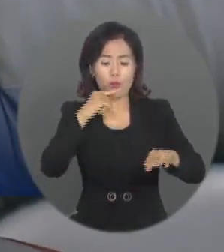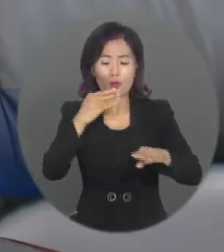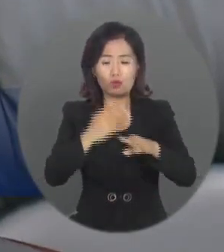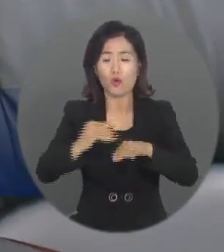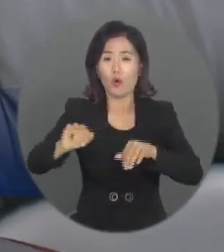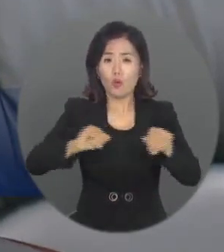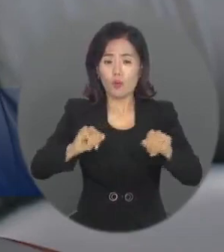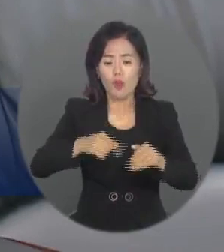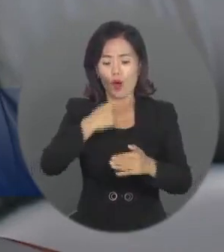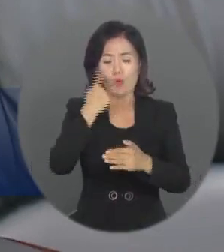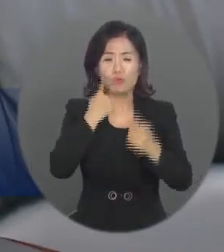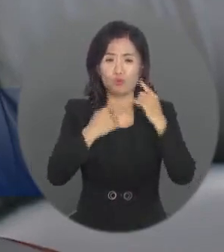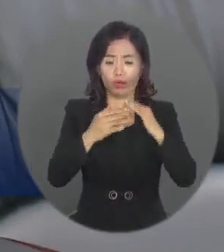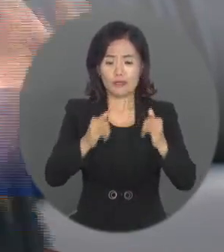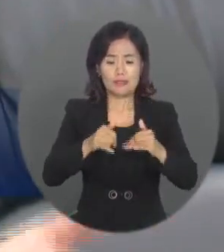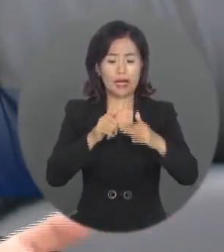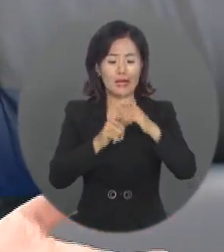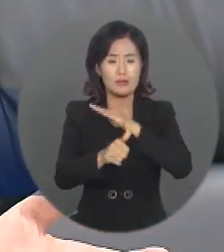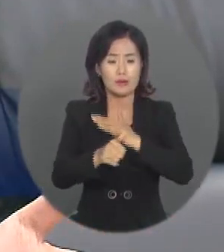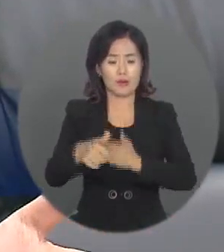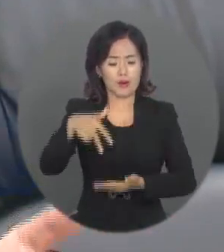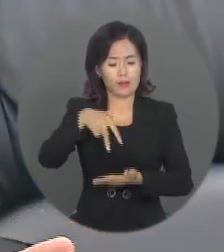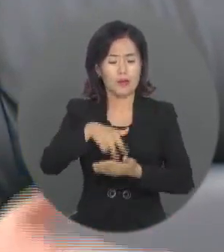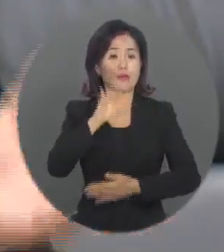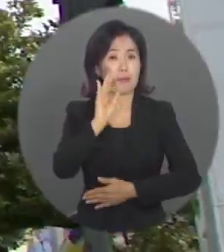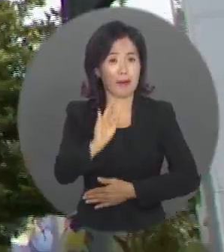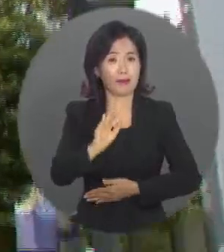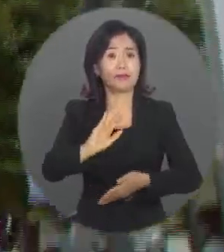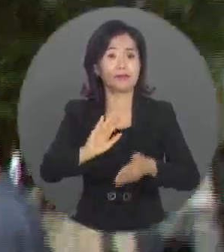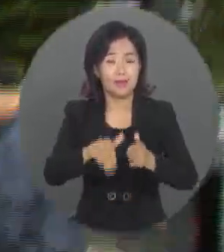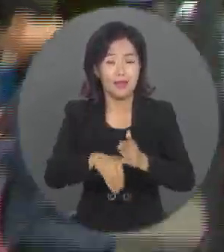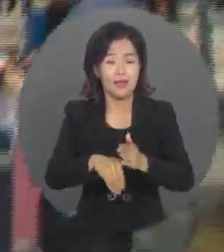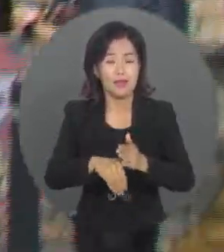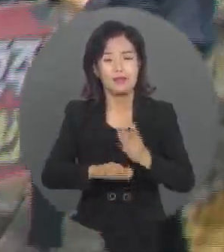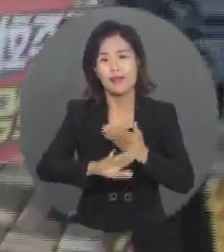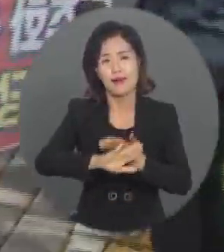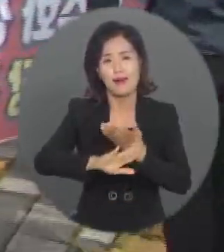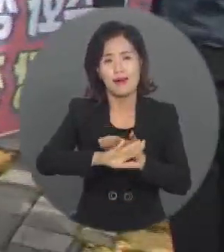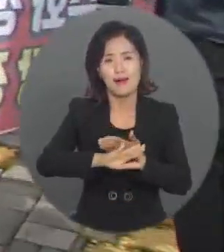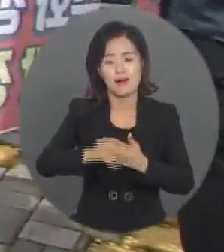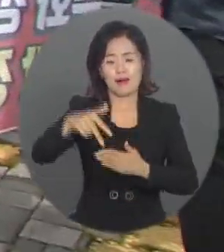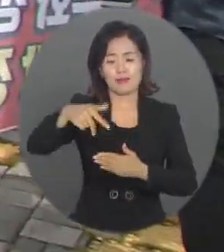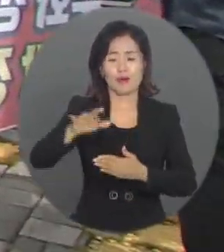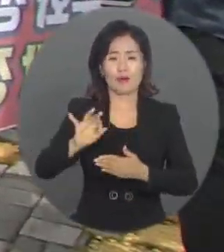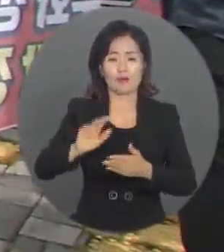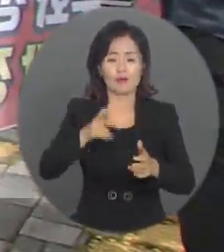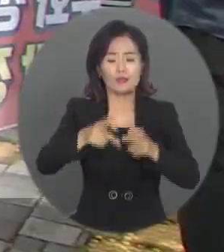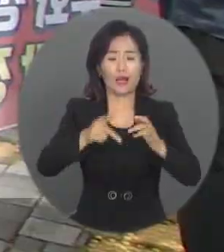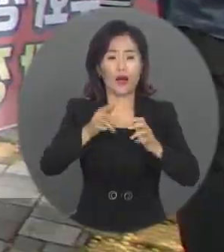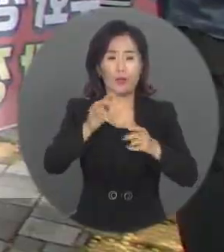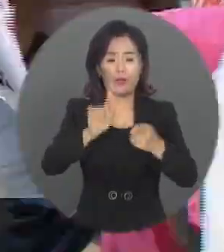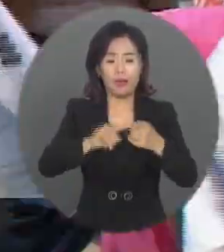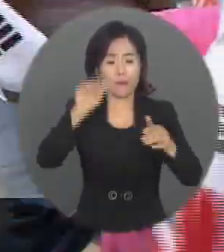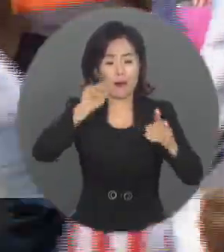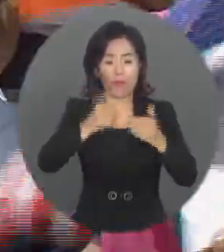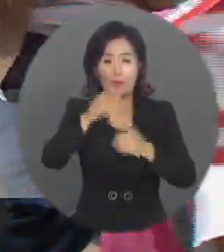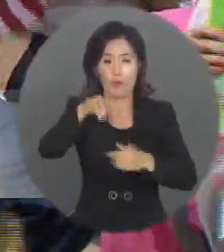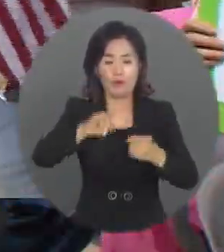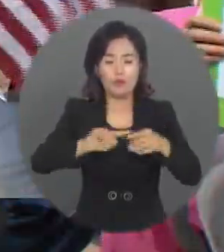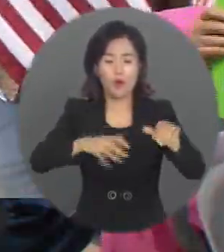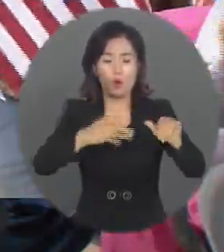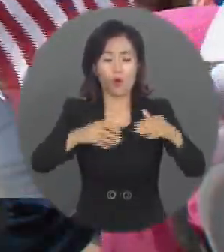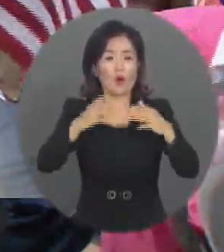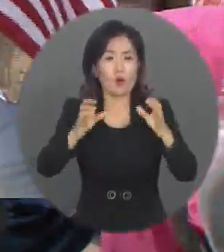민주화운동 부상자 회장으로서 처한 입장을 보니까 하지만 정작 정율성 사업 반대 집회 현장에서는